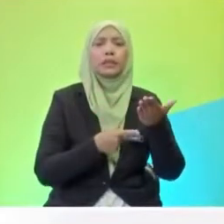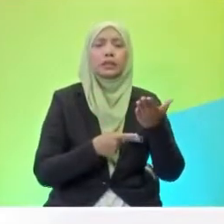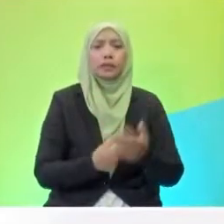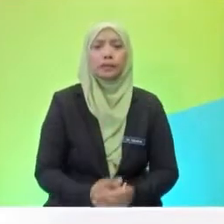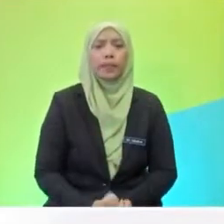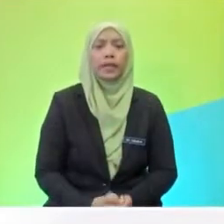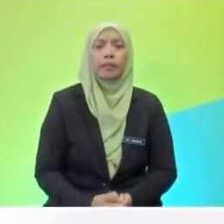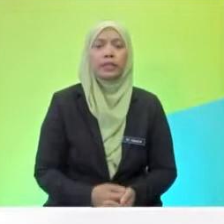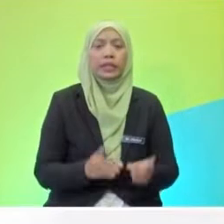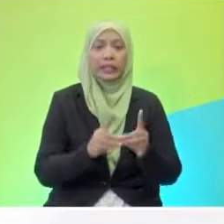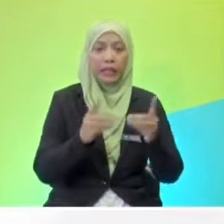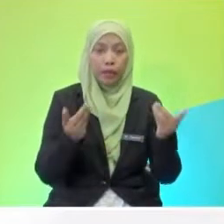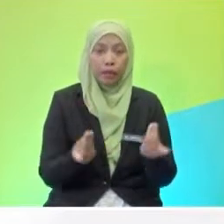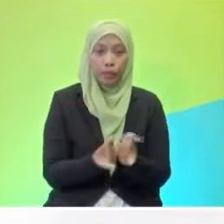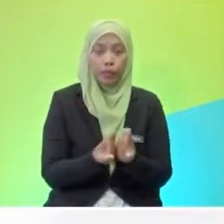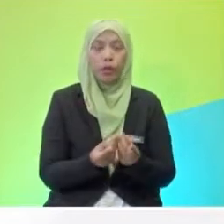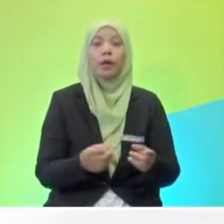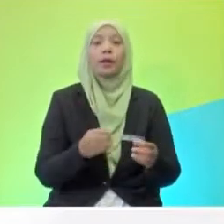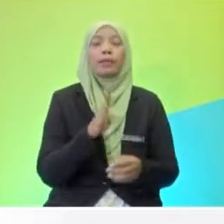dekat dapur biasanya